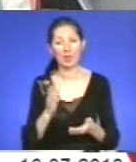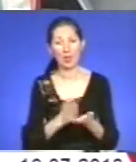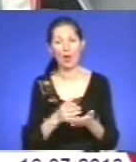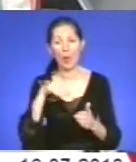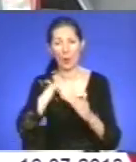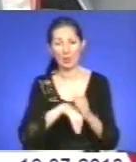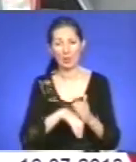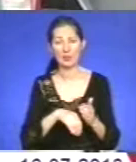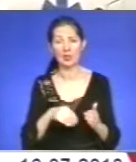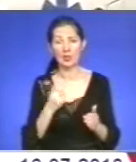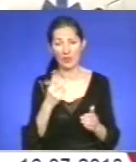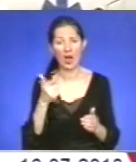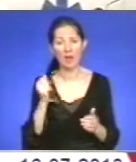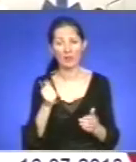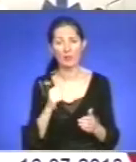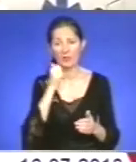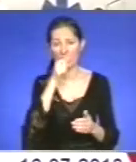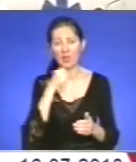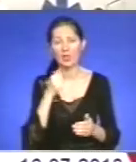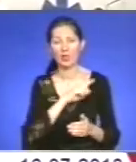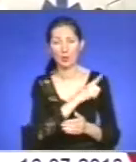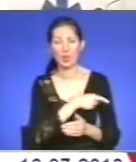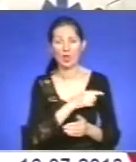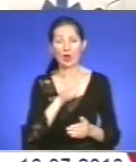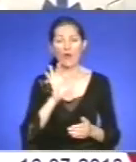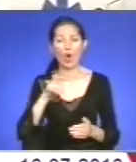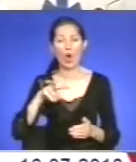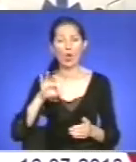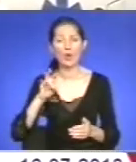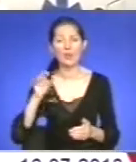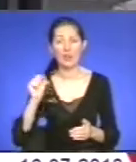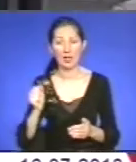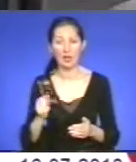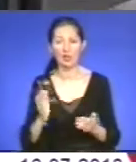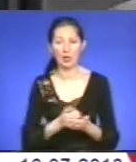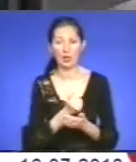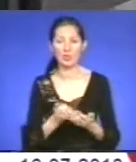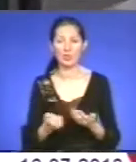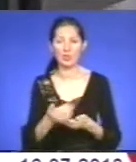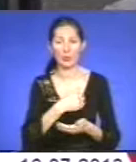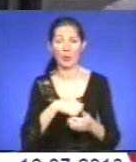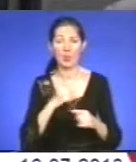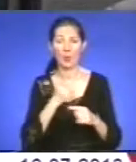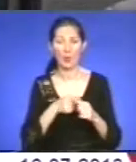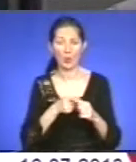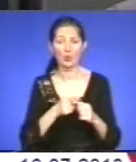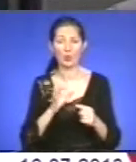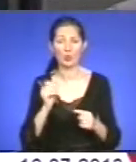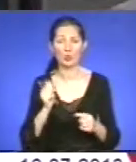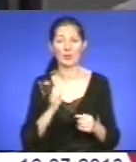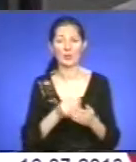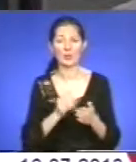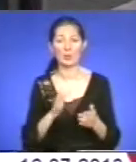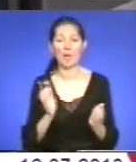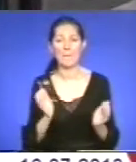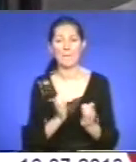2 гривні. Та за рік зусиль волонтерам вдалося зібрати лише частину суми. Вартість автомобіля була не менше 200 тисяч гривень,